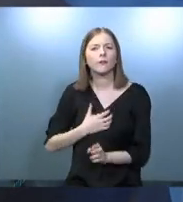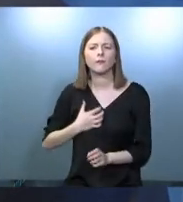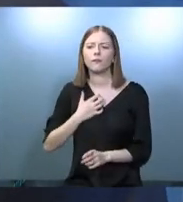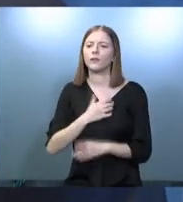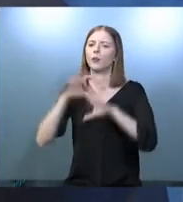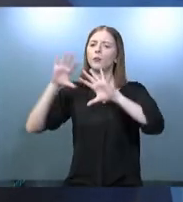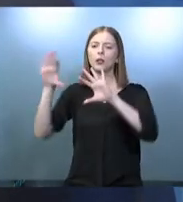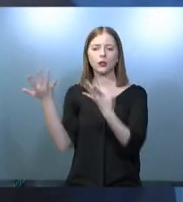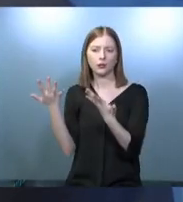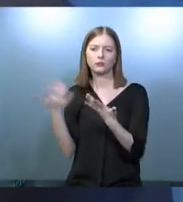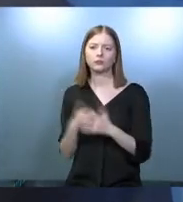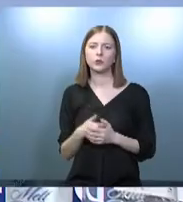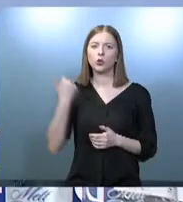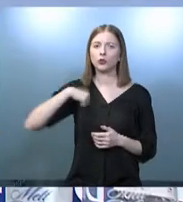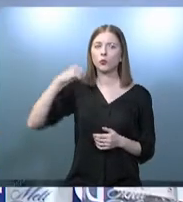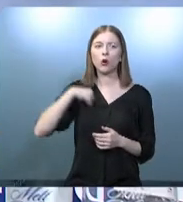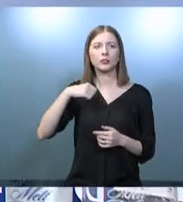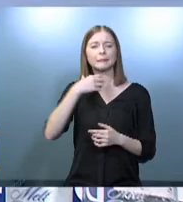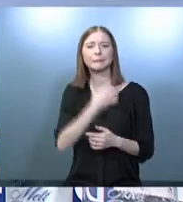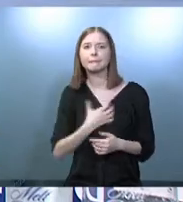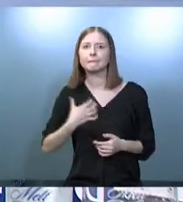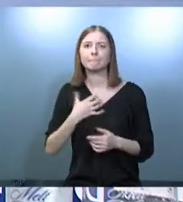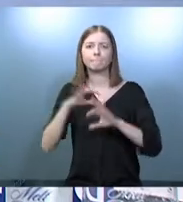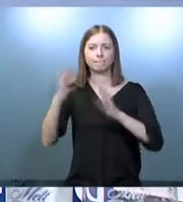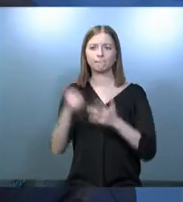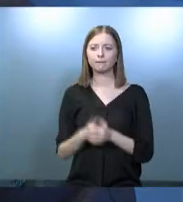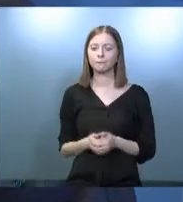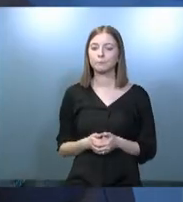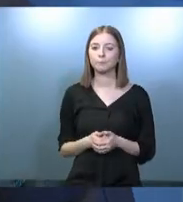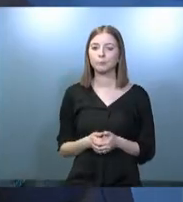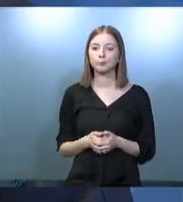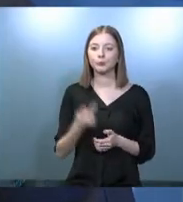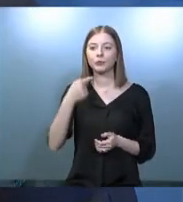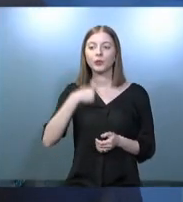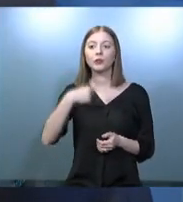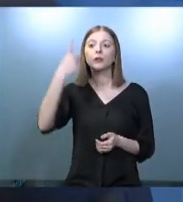skauda rinkėjui Kėdainių rajone? Na, norėčiau pasakyti, kad